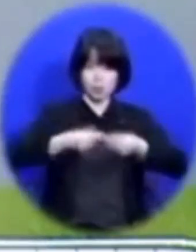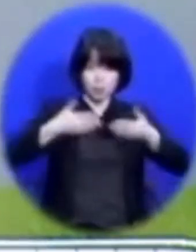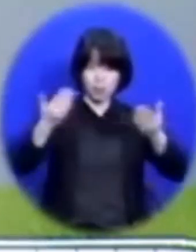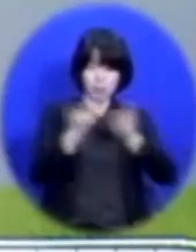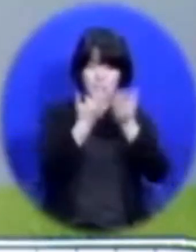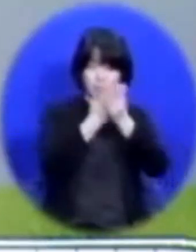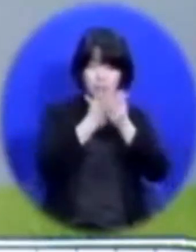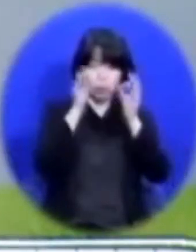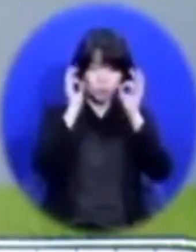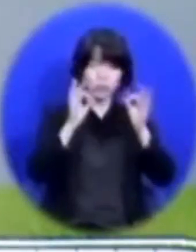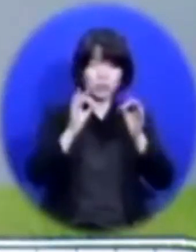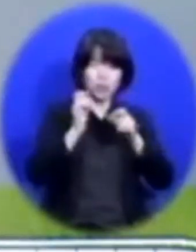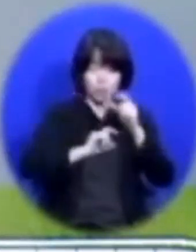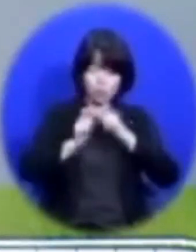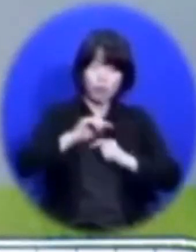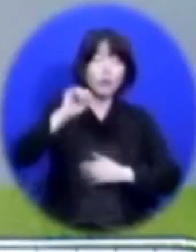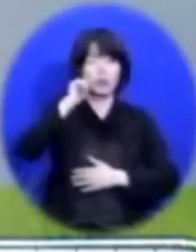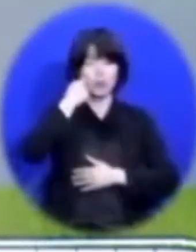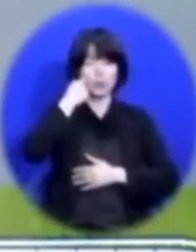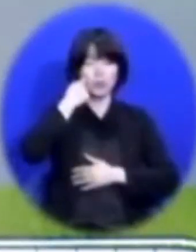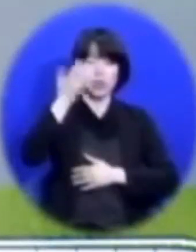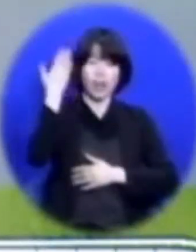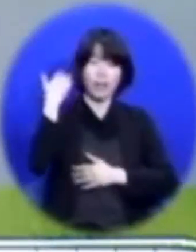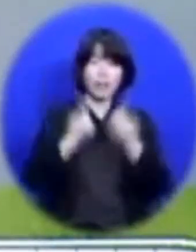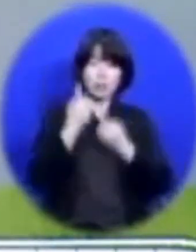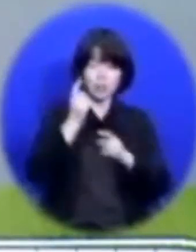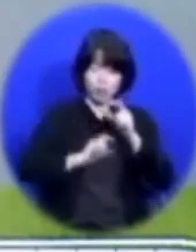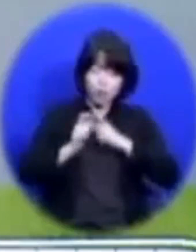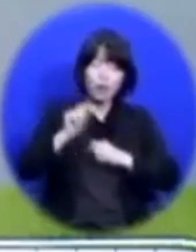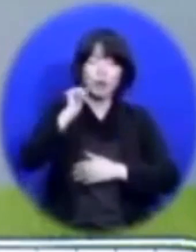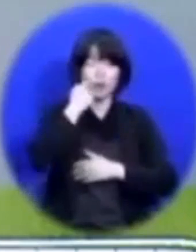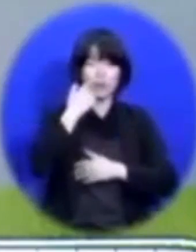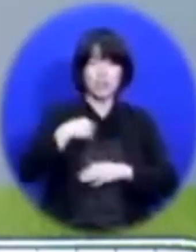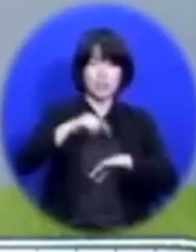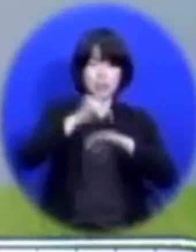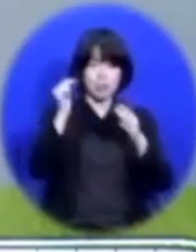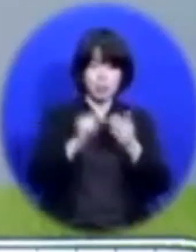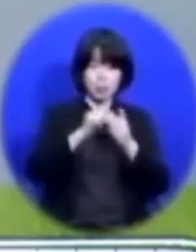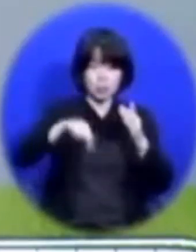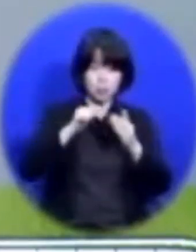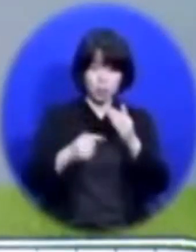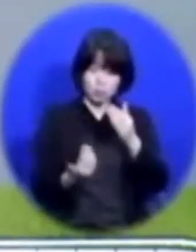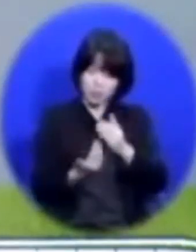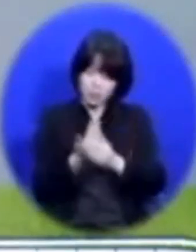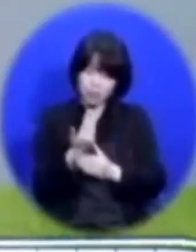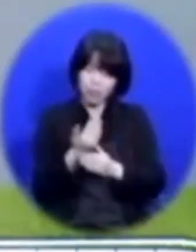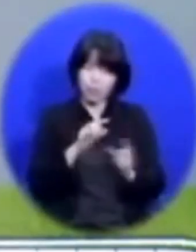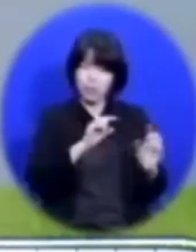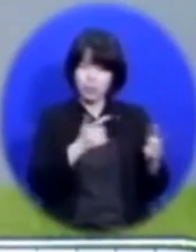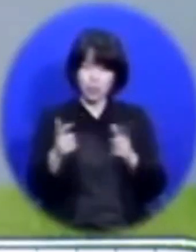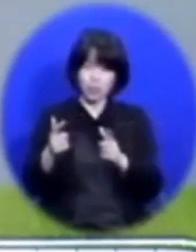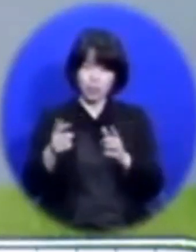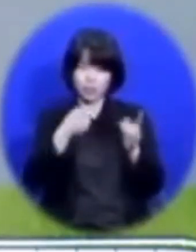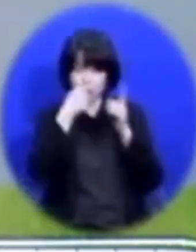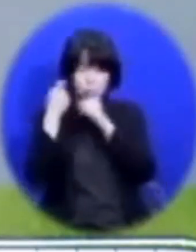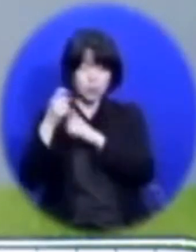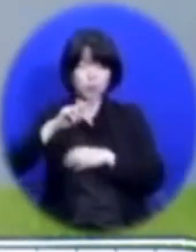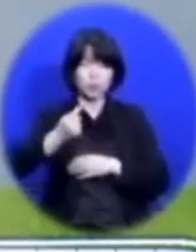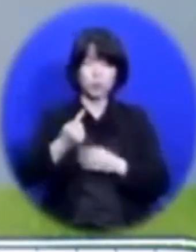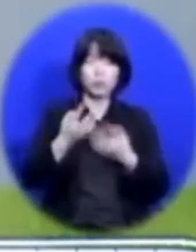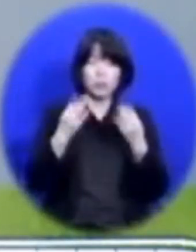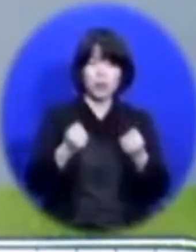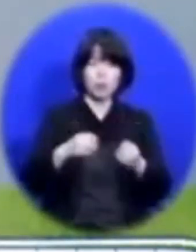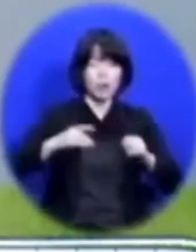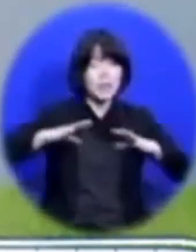큰어려움을느끼게됩니다. 전보다더어려워졌습니다. 내마음속에는